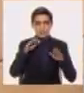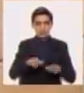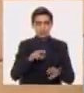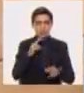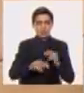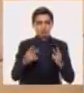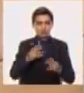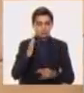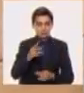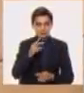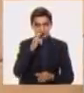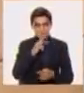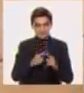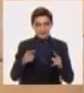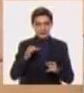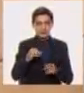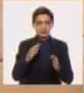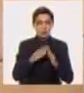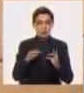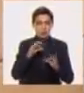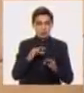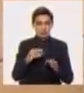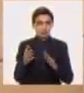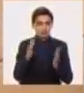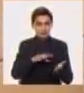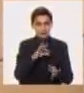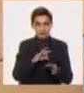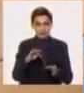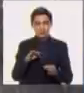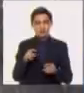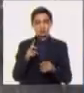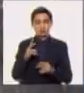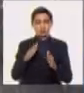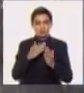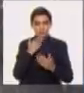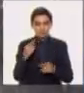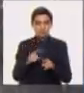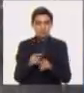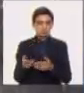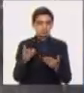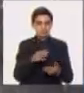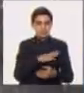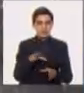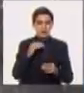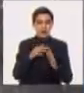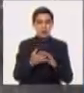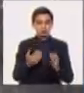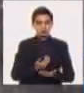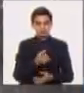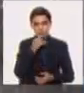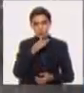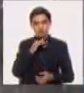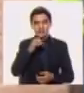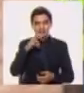тиіс. Айтпақша, құрылысқа баспанасы құлап қалған азаматтар да тартылған. Енді ауылда мүлде тұра алмаймыз деген жеңіс елді мекенінің